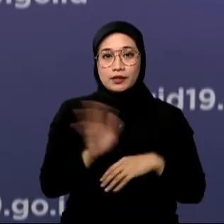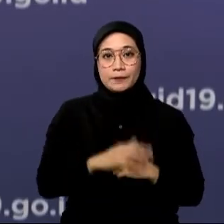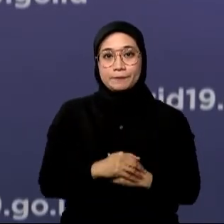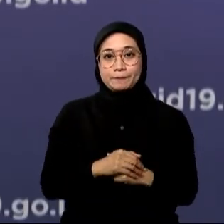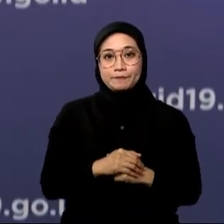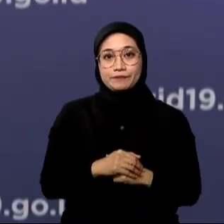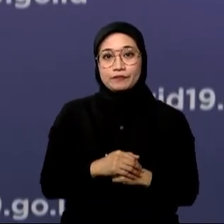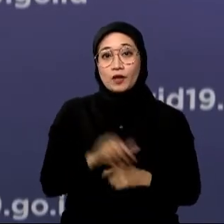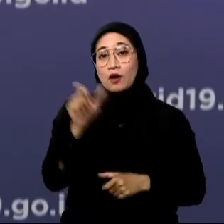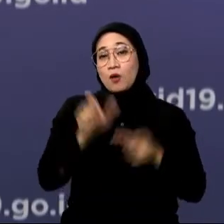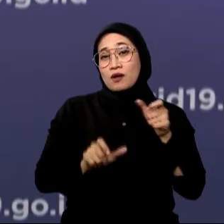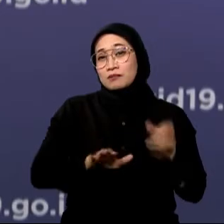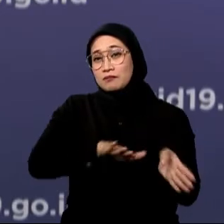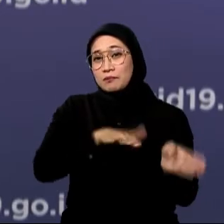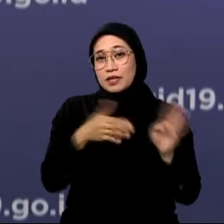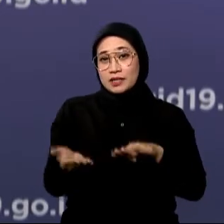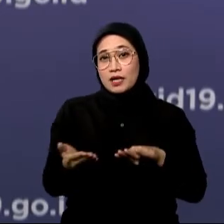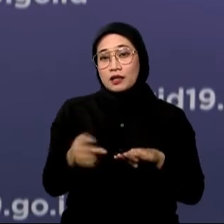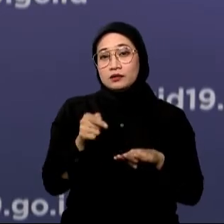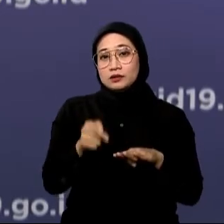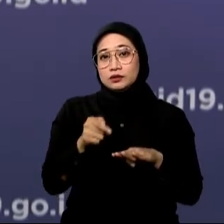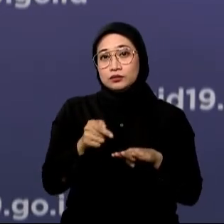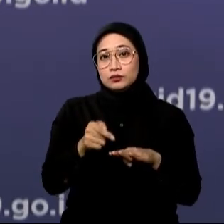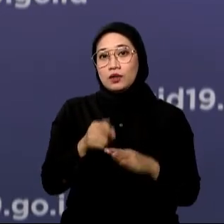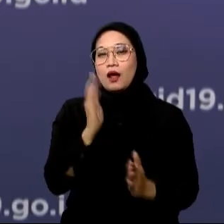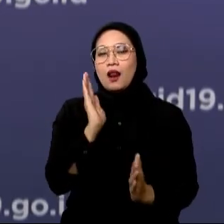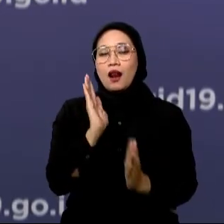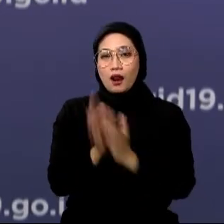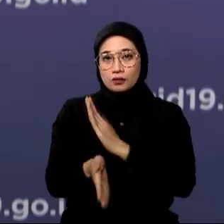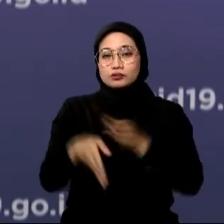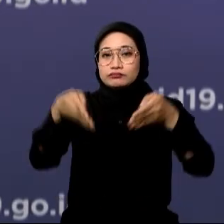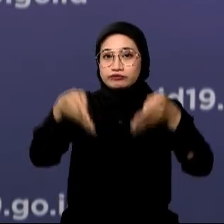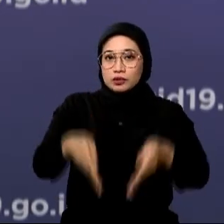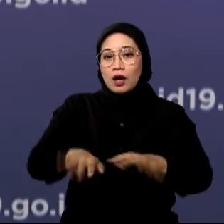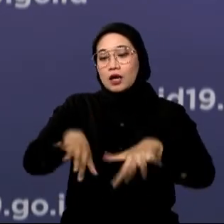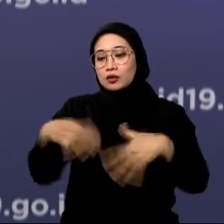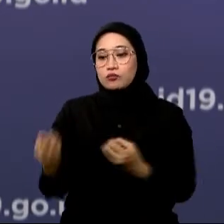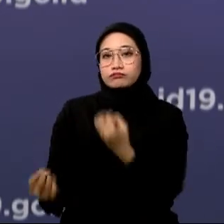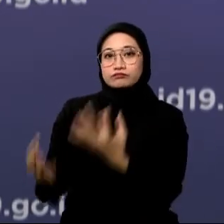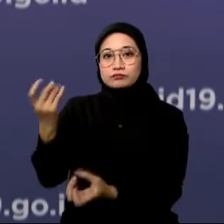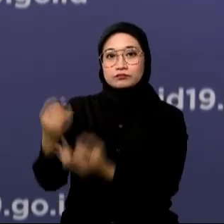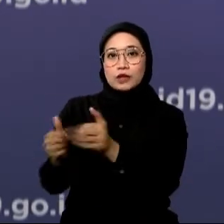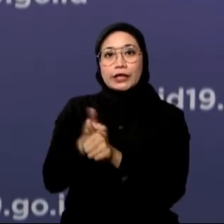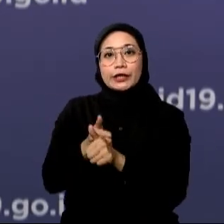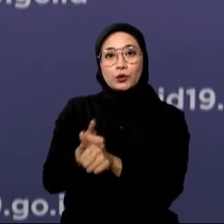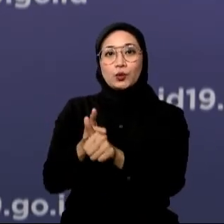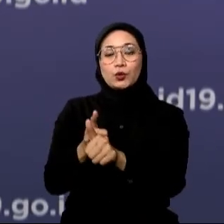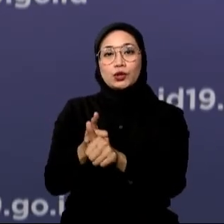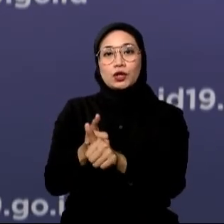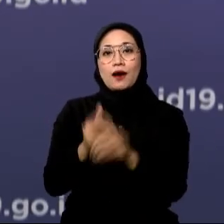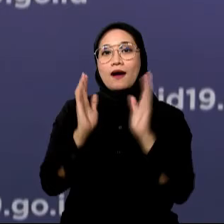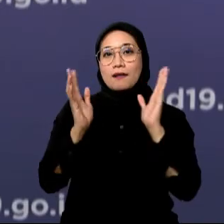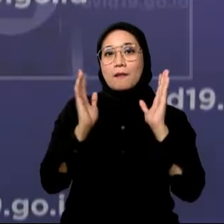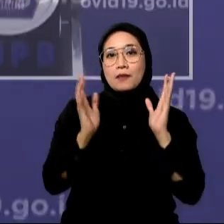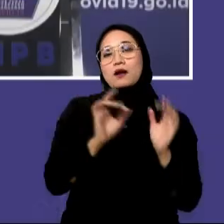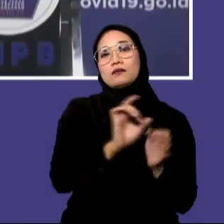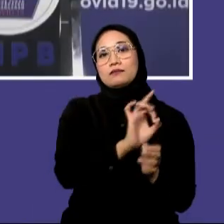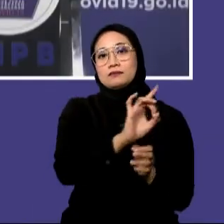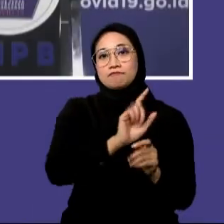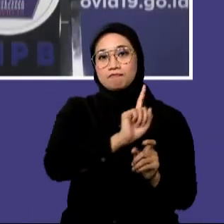atau dikremasi sesuai dengan agama dan kepercayaan yang dianutnya dalam waktu tidak lebih dari 24 jam.